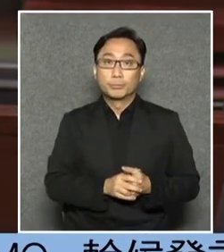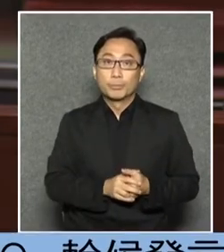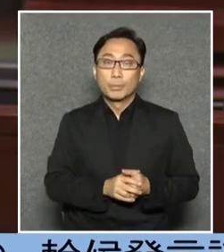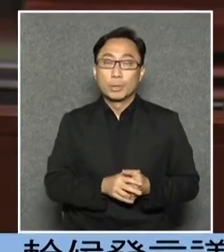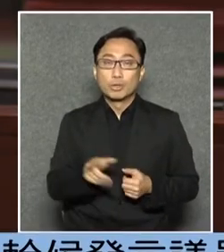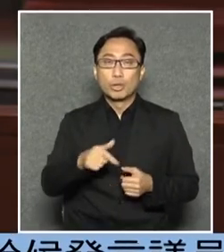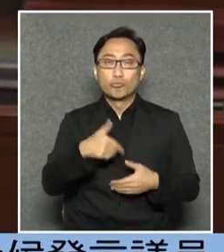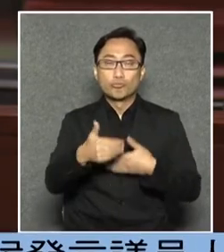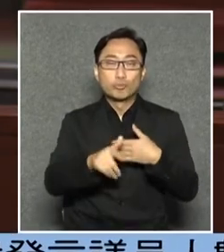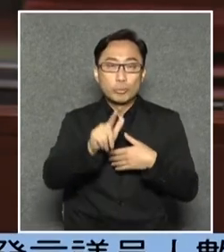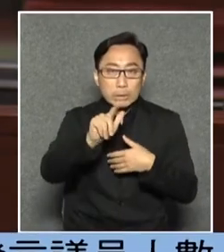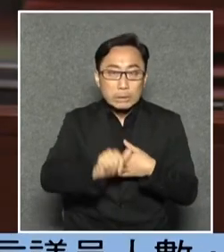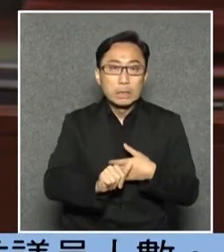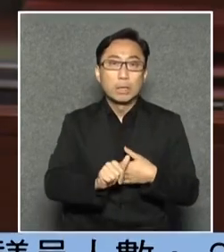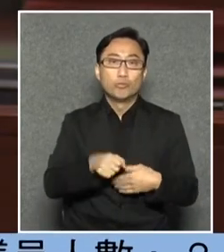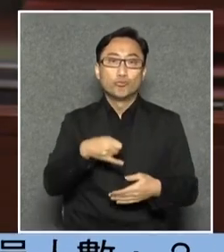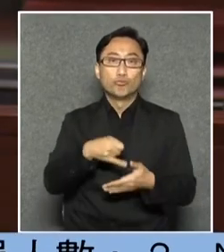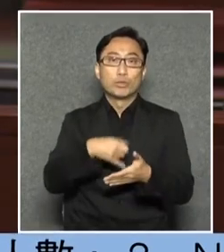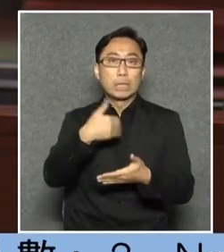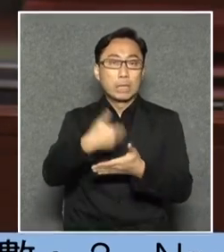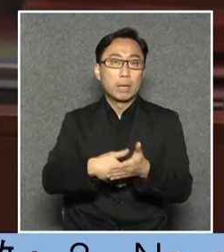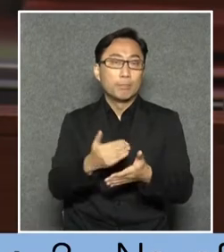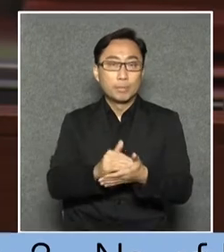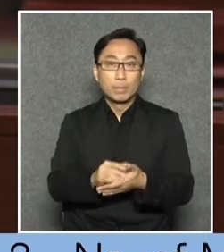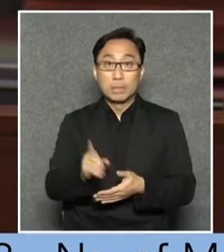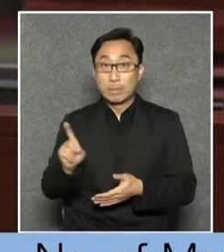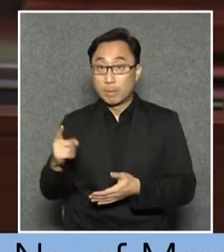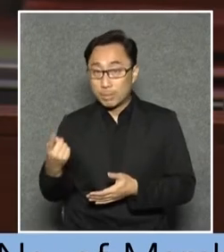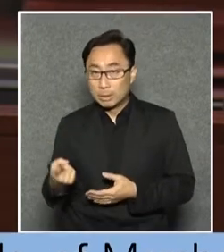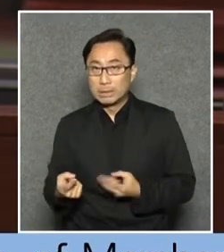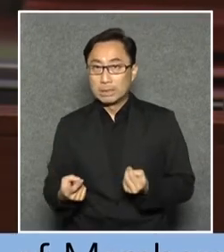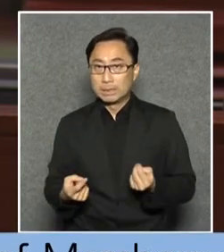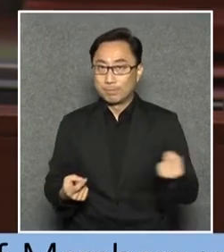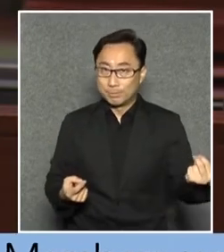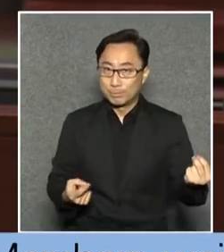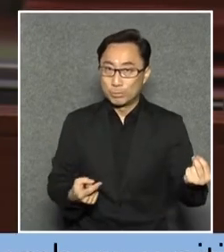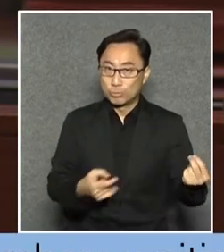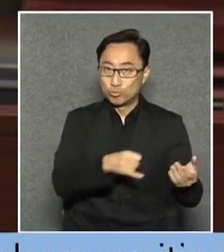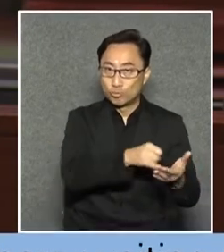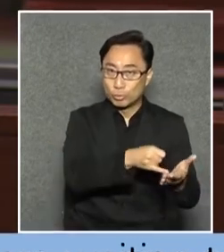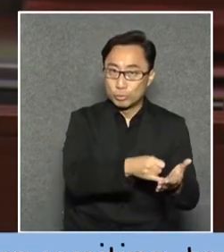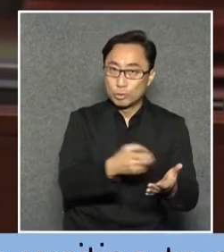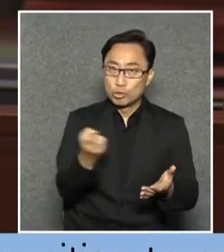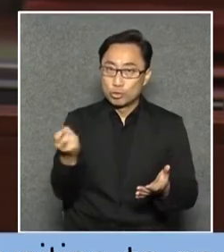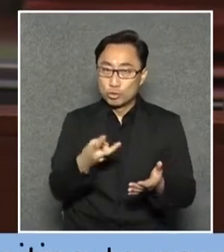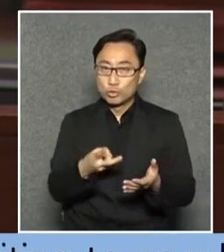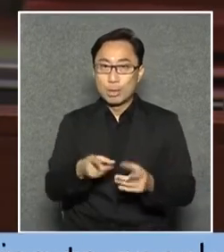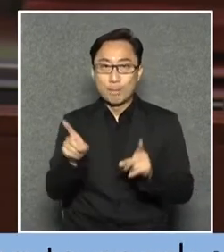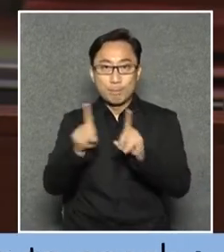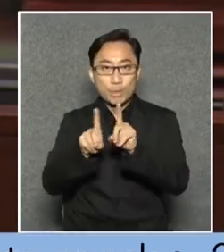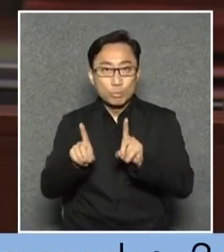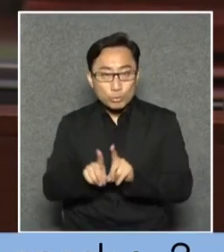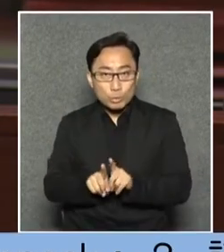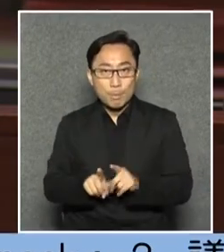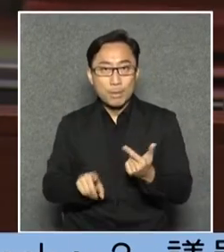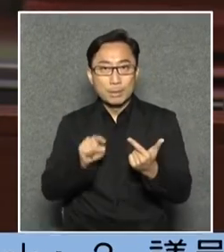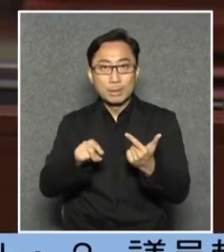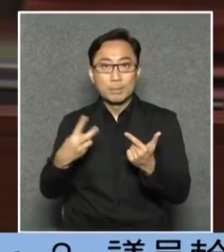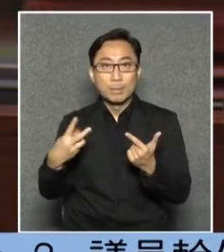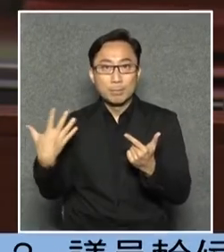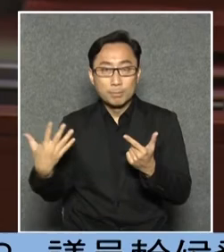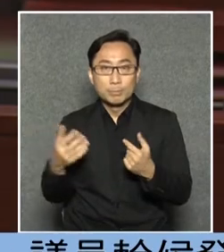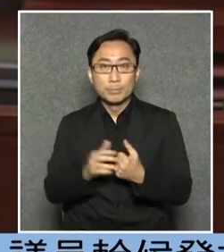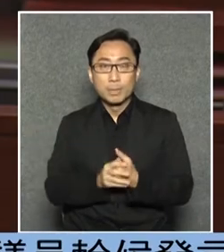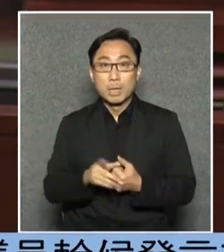嘢。就即係賺100蚊就攞20蚊嚟交税，仲要減嗰個標準稅率做8.25%，我計過啦，即係揾100蚊就